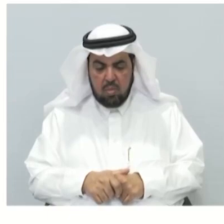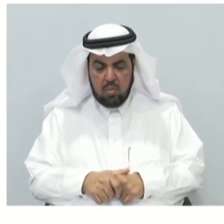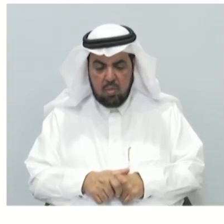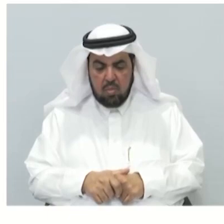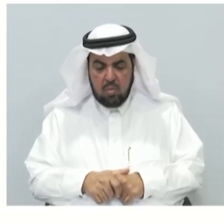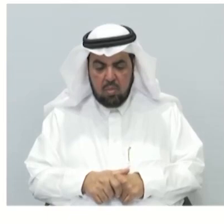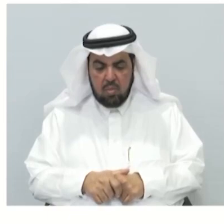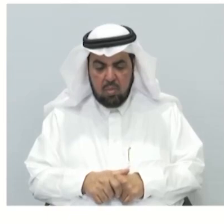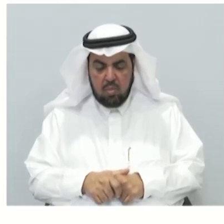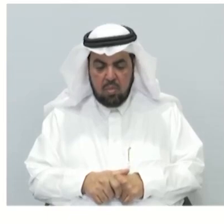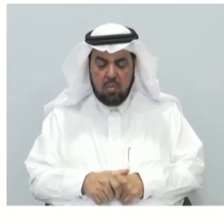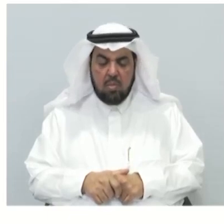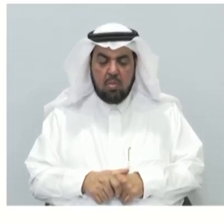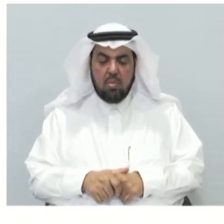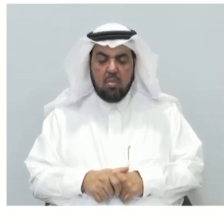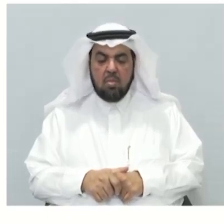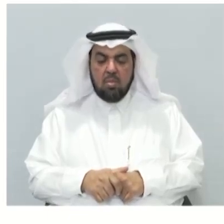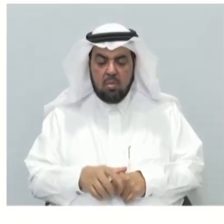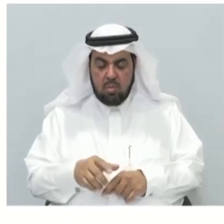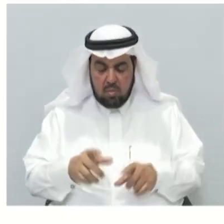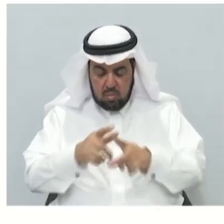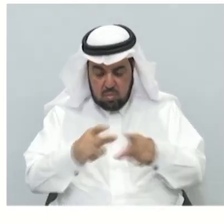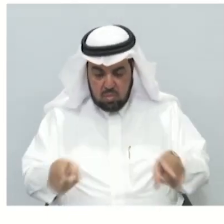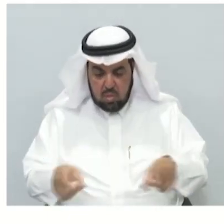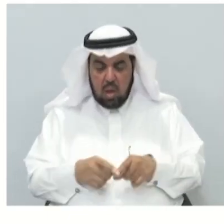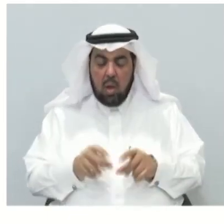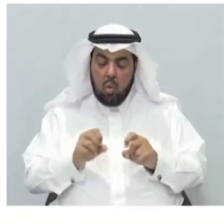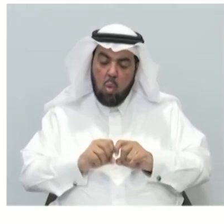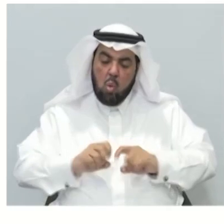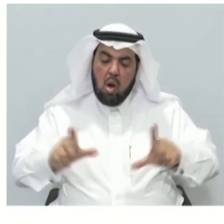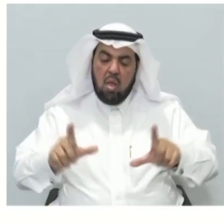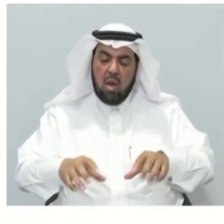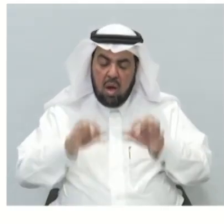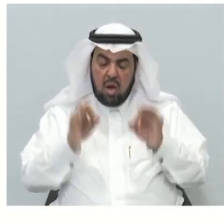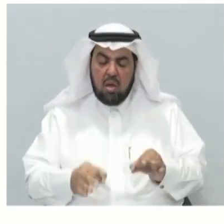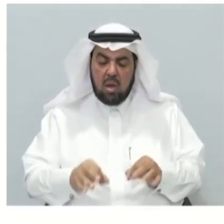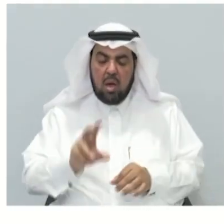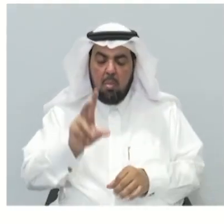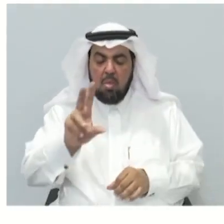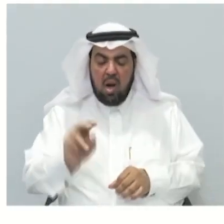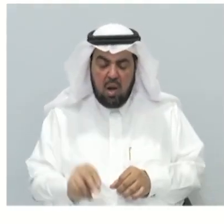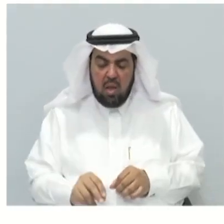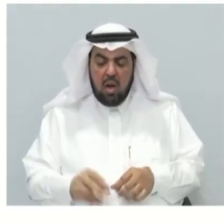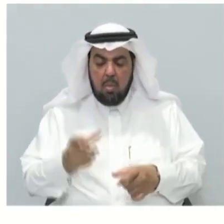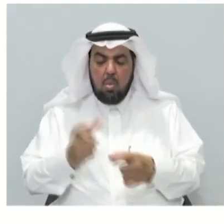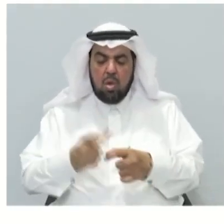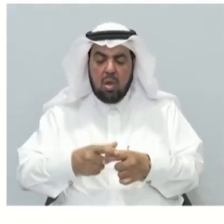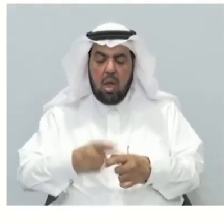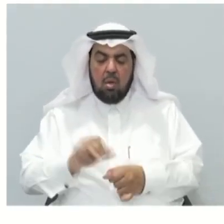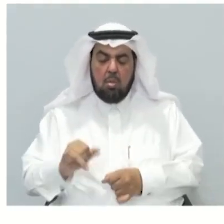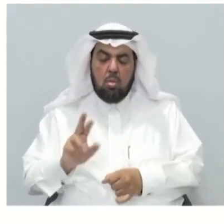اي يا سلام اعتقد كده المثلثات واضحه عندي المطلوب اثبات ان هذين المثلثين